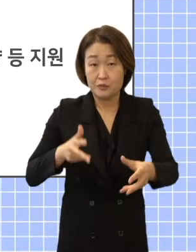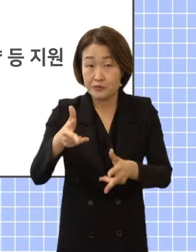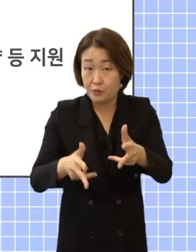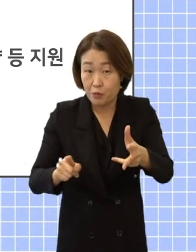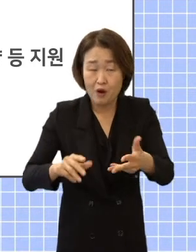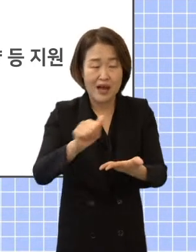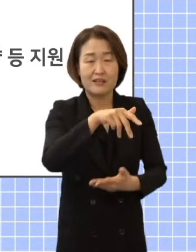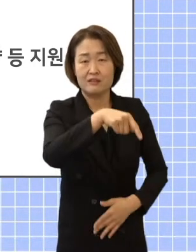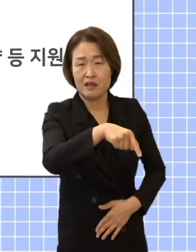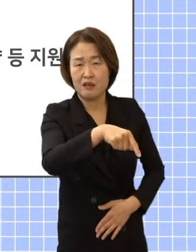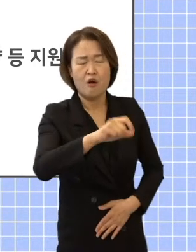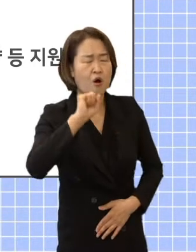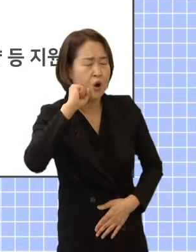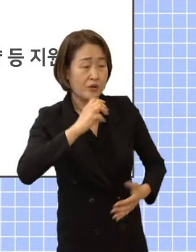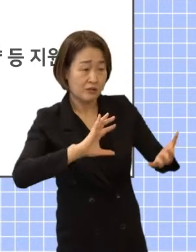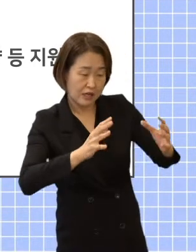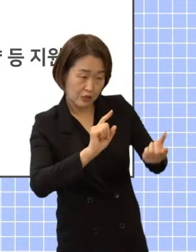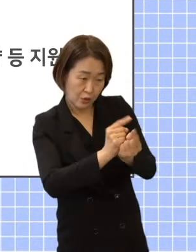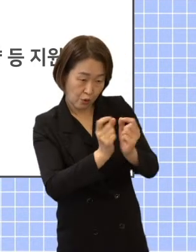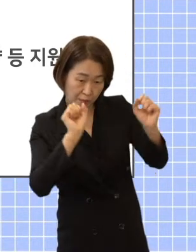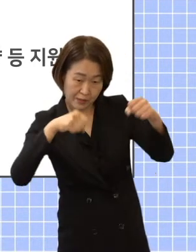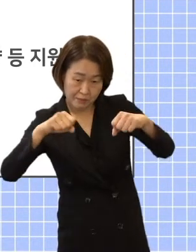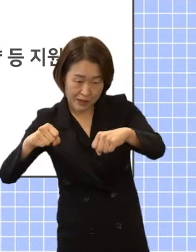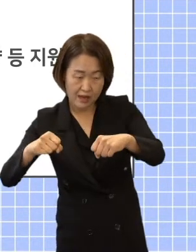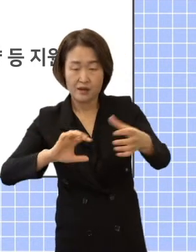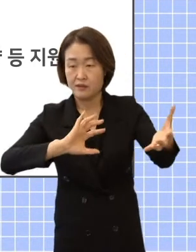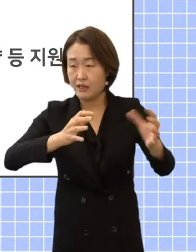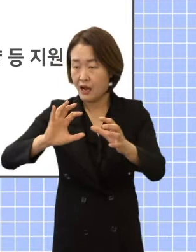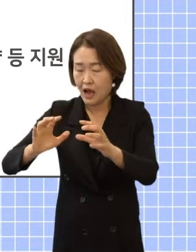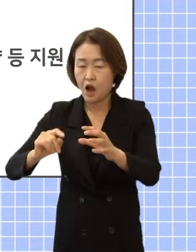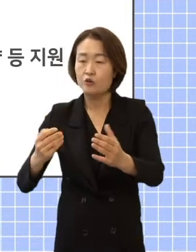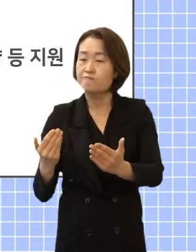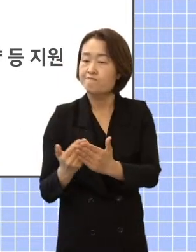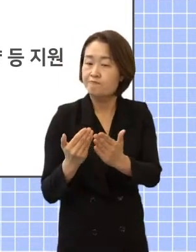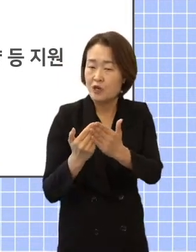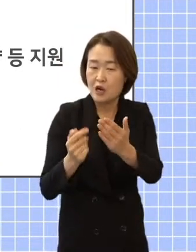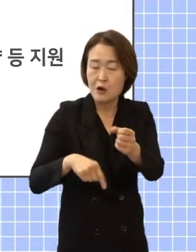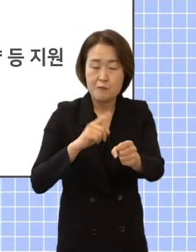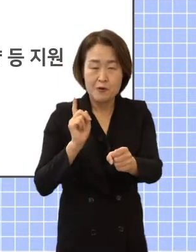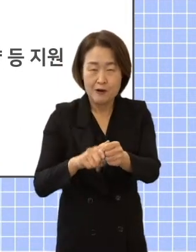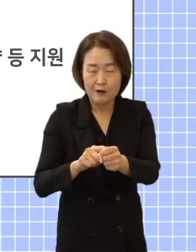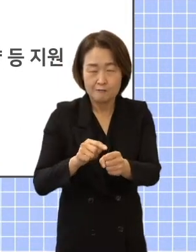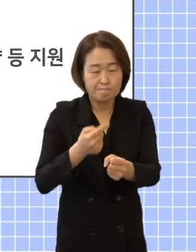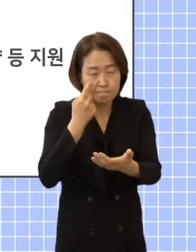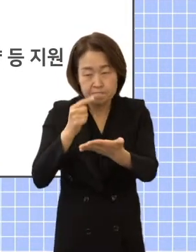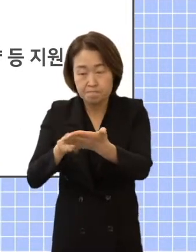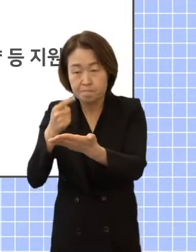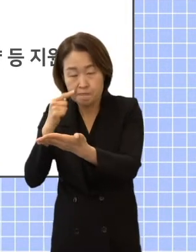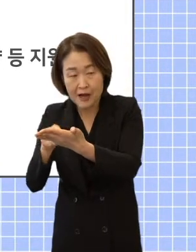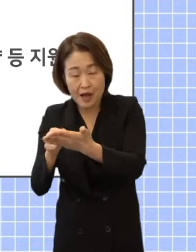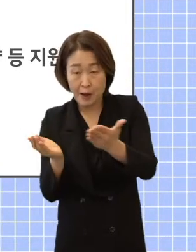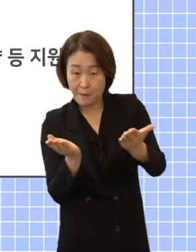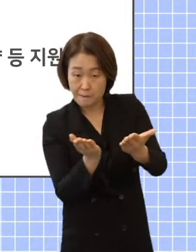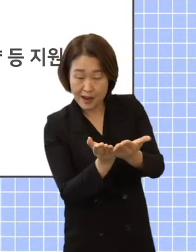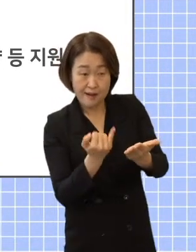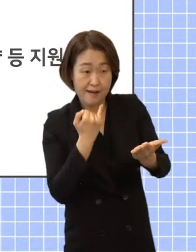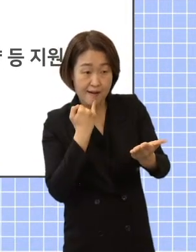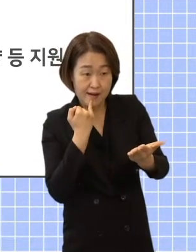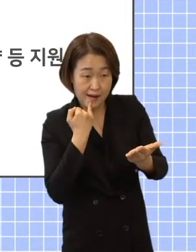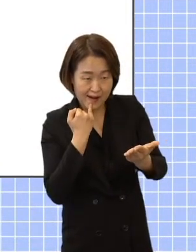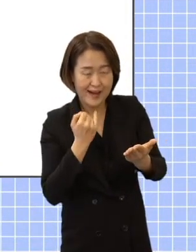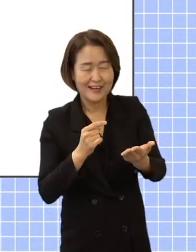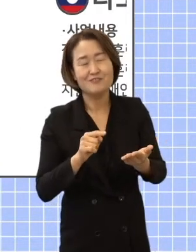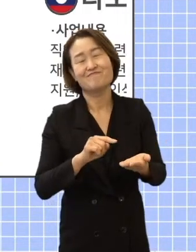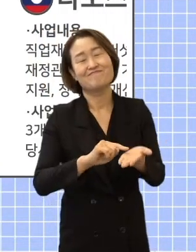협력 사업은 아태 지역 개발도상국 간 합의를 통해 국가별 개발 협력 수요를 발굴하여 적합한 지원